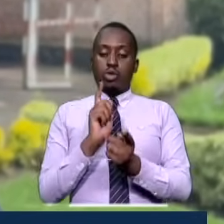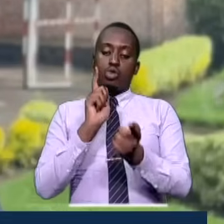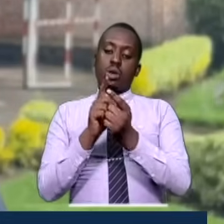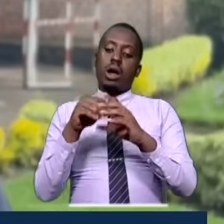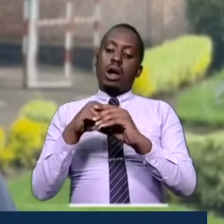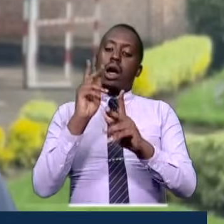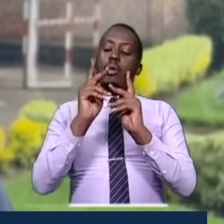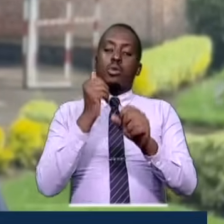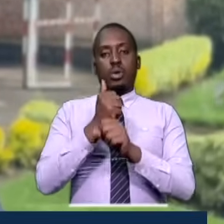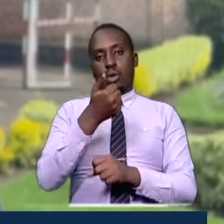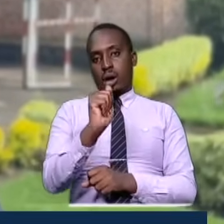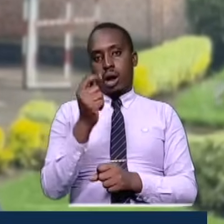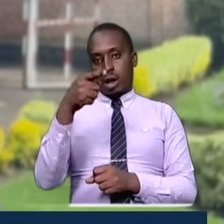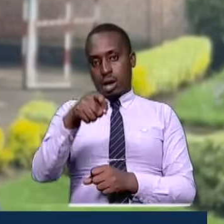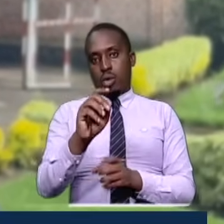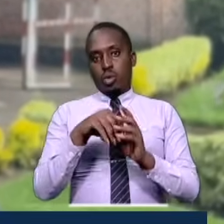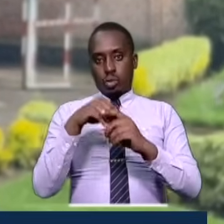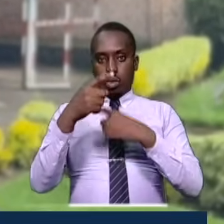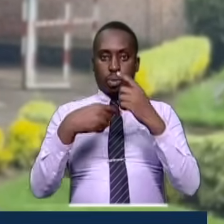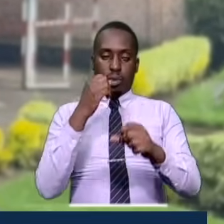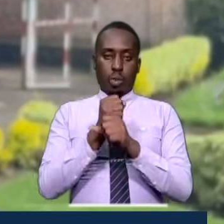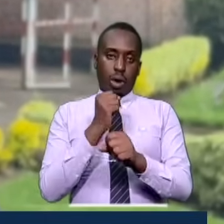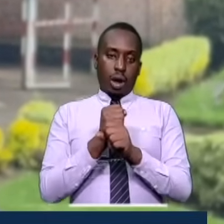rw'abikorera naho turimo turakomeza gukora